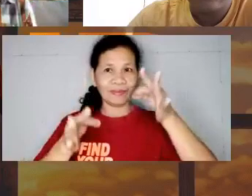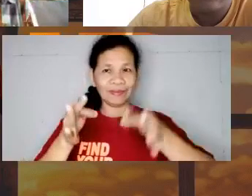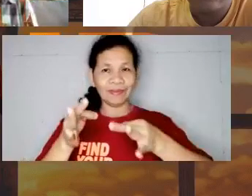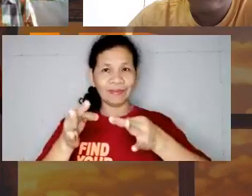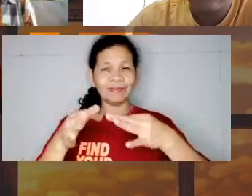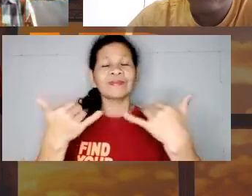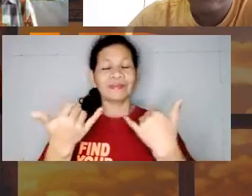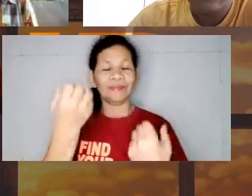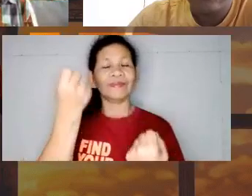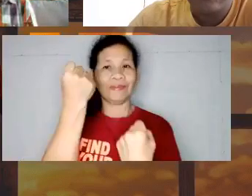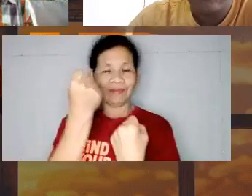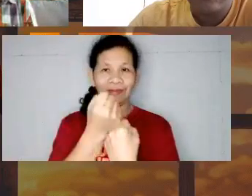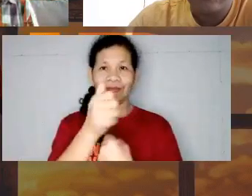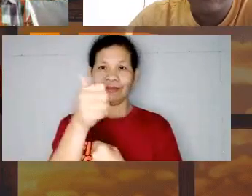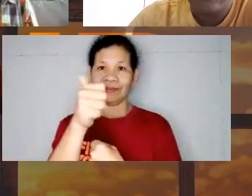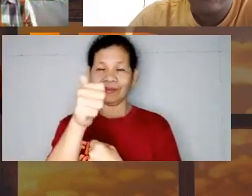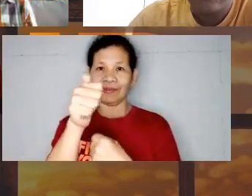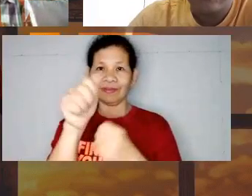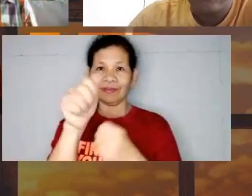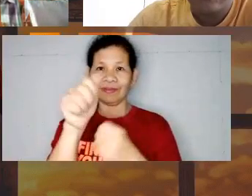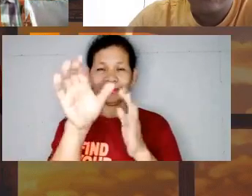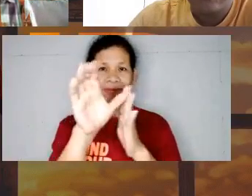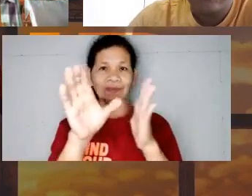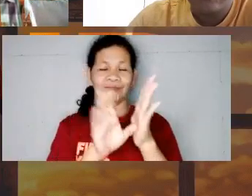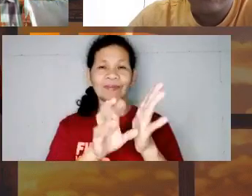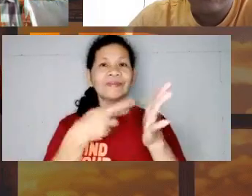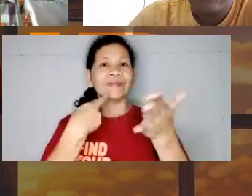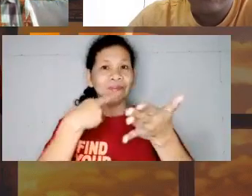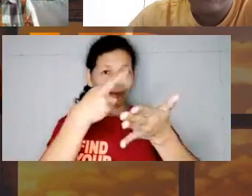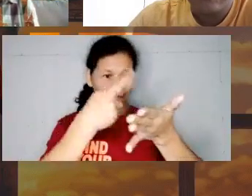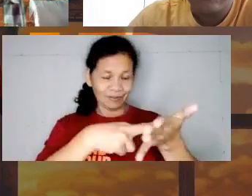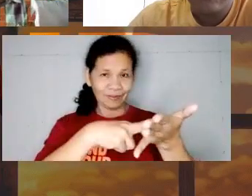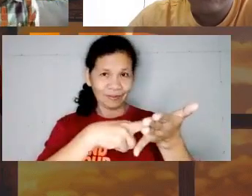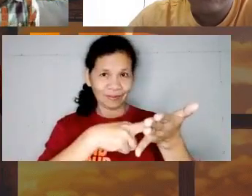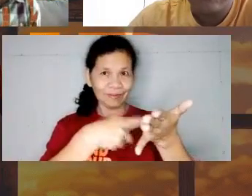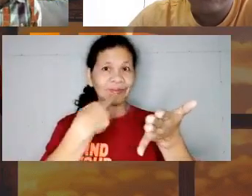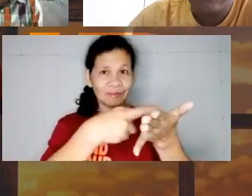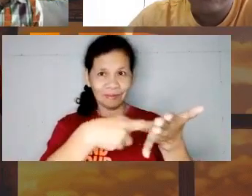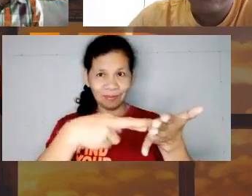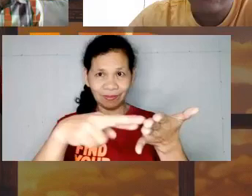Ten Commandments, pero nakarecord po ang ating mga gawa. Kaya dito,